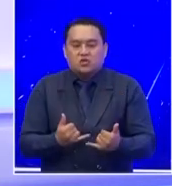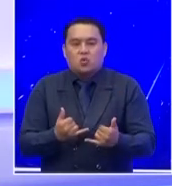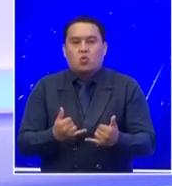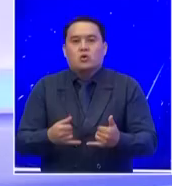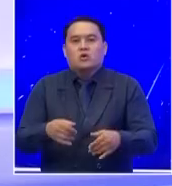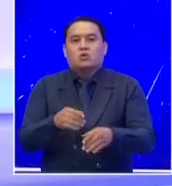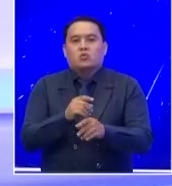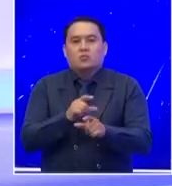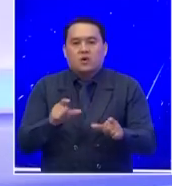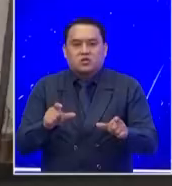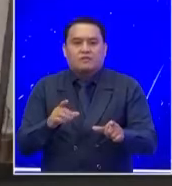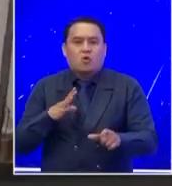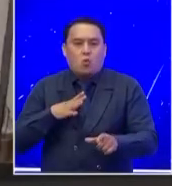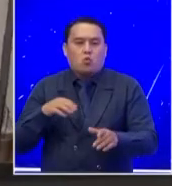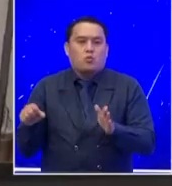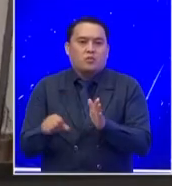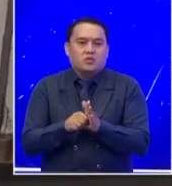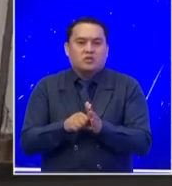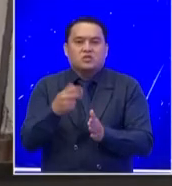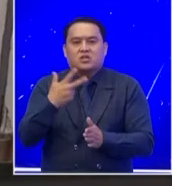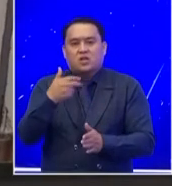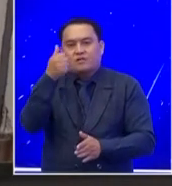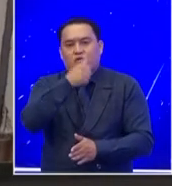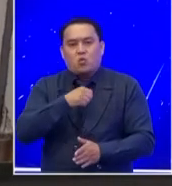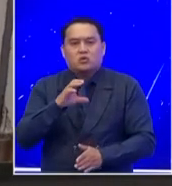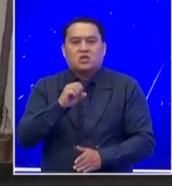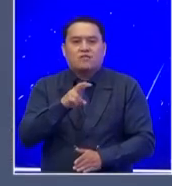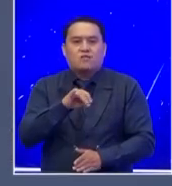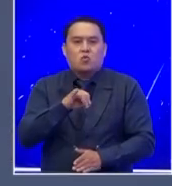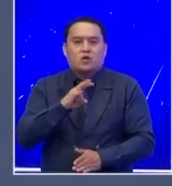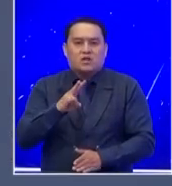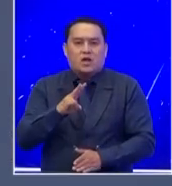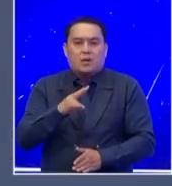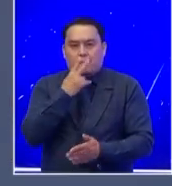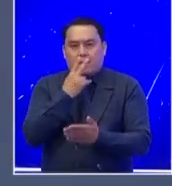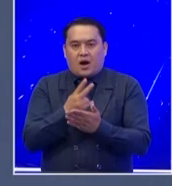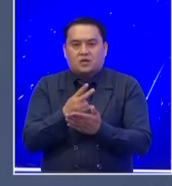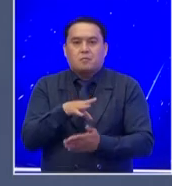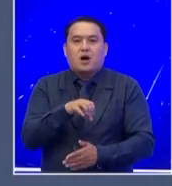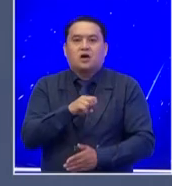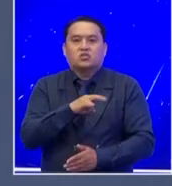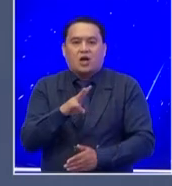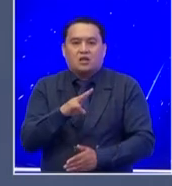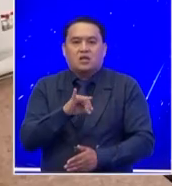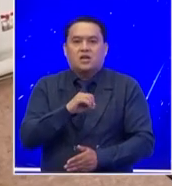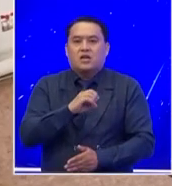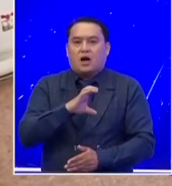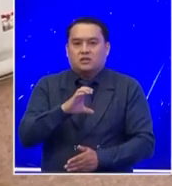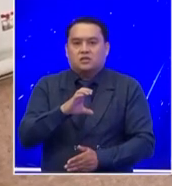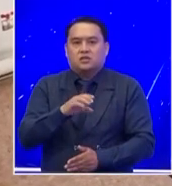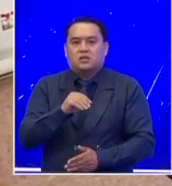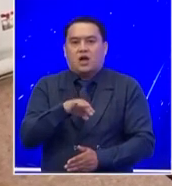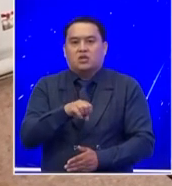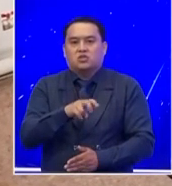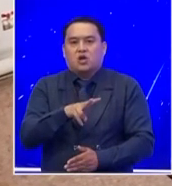репрессий. В ходе встречи именитые гости исполнили песни Сакена Сейфуллина, декламировали произведения Макжана Жумабаева, Ильяса Жансугурова и